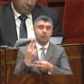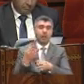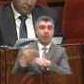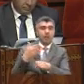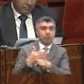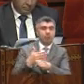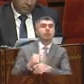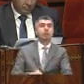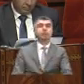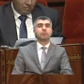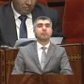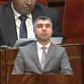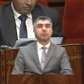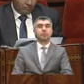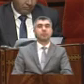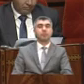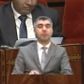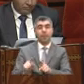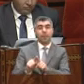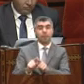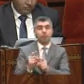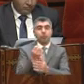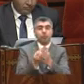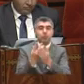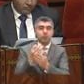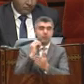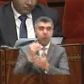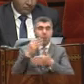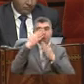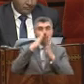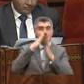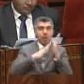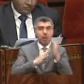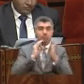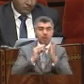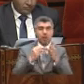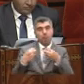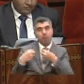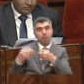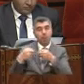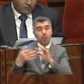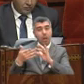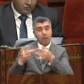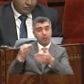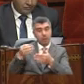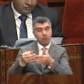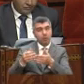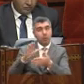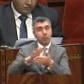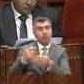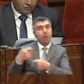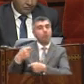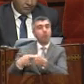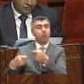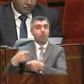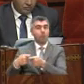أجل إبداع حلول مغربية تكنولوجية في إطار المجال الإلكتروني لصالح البائع المغربي